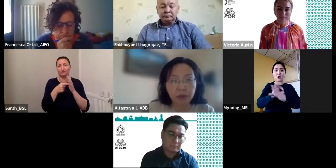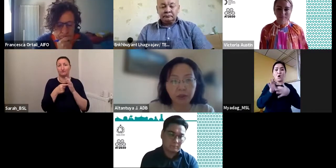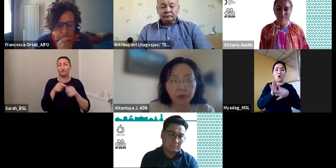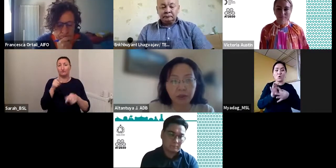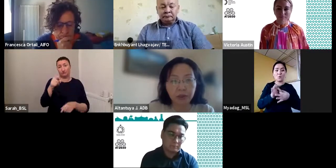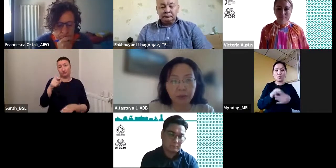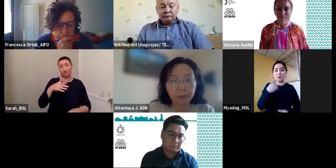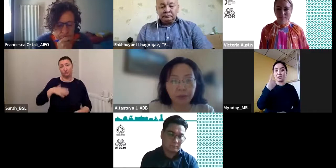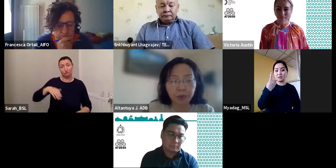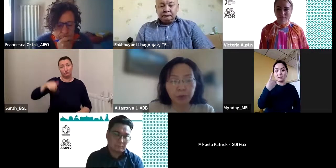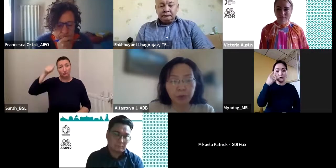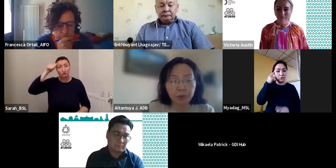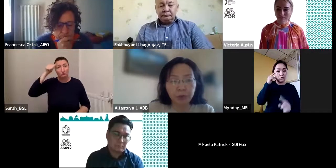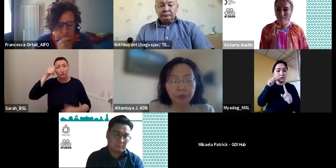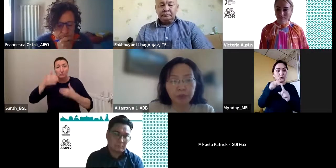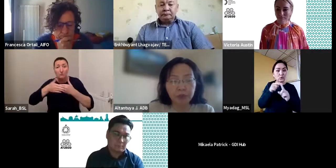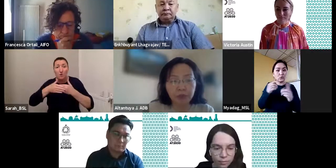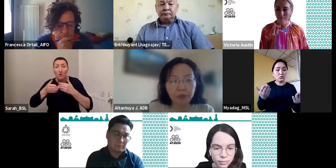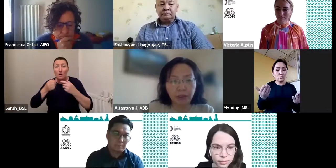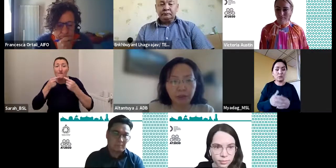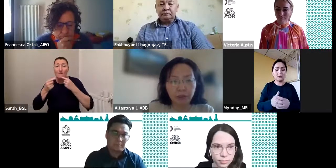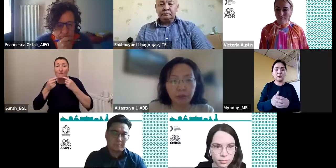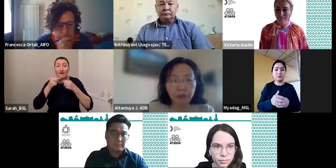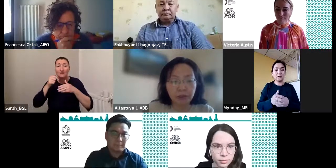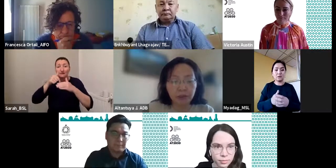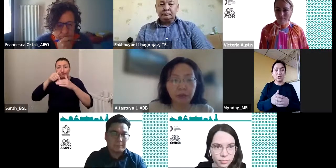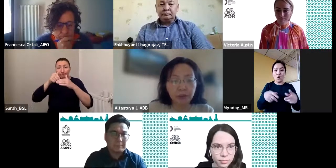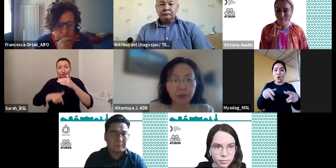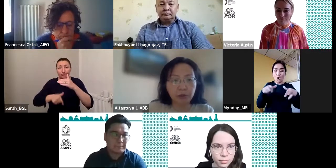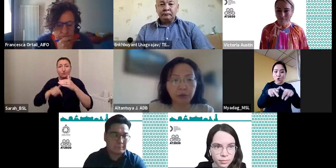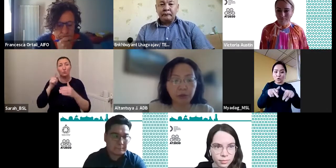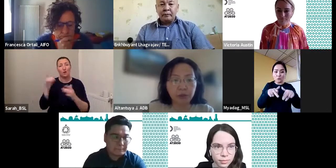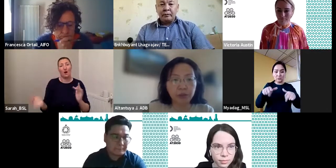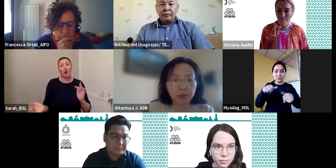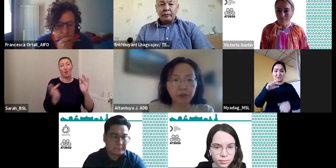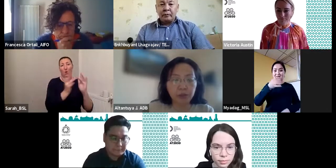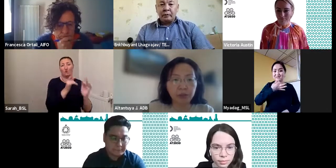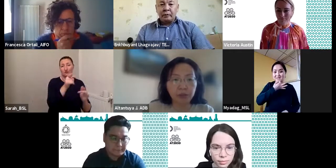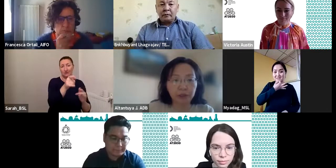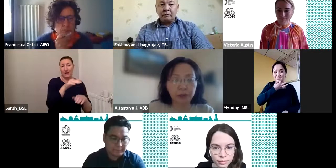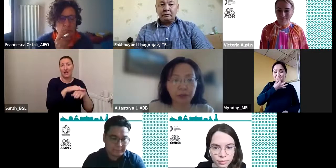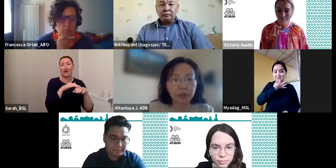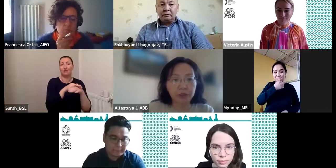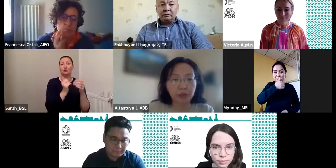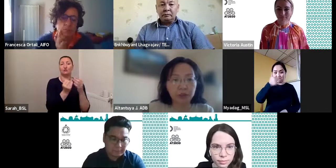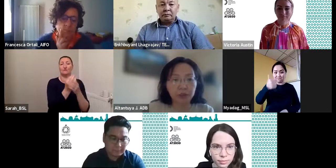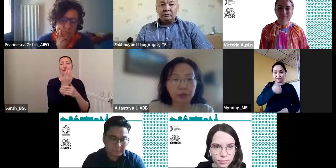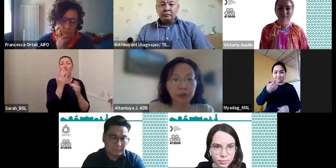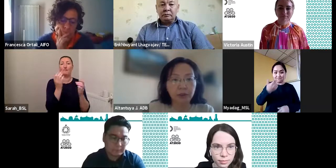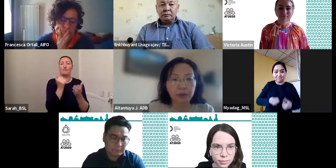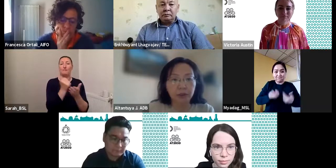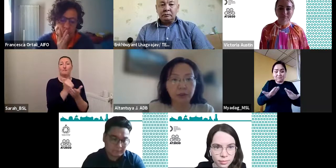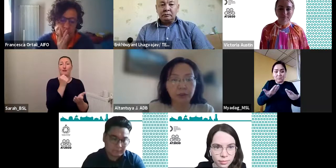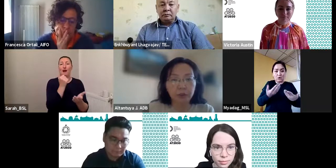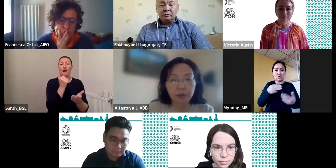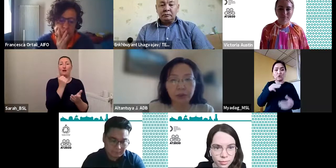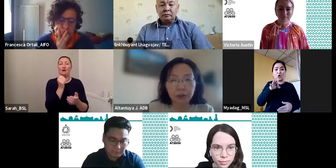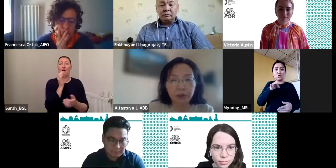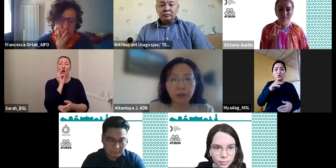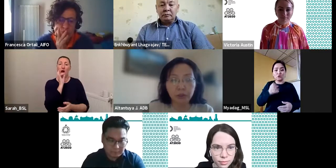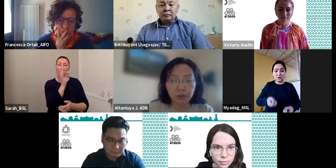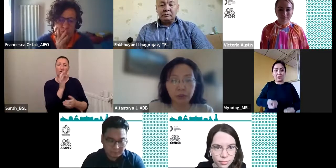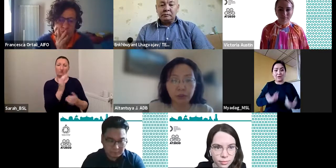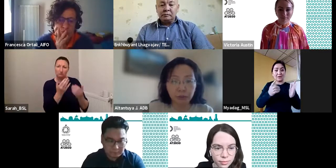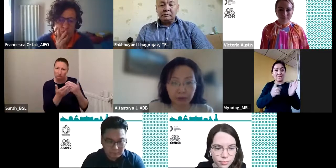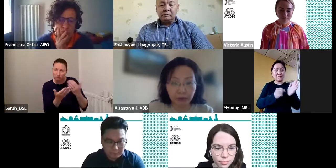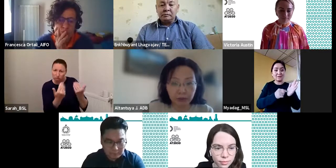нэг ажил нь юу вэ гэхээр хөгжлийн бэрхшээлийг аль болохоор эрт илрүүлдэг тогтолцоог нэвтрүүлье гэж бид зорж байгаа. Яагаад гэвэл хэдий ч